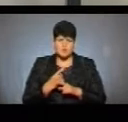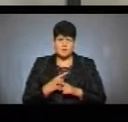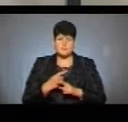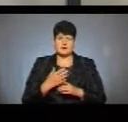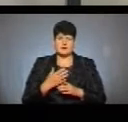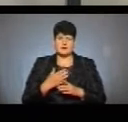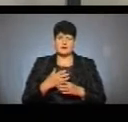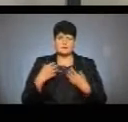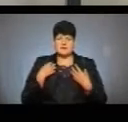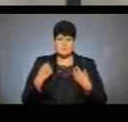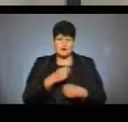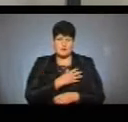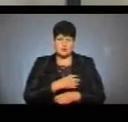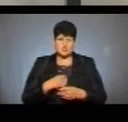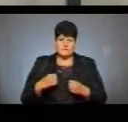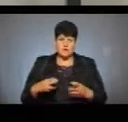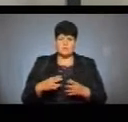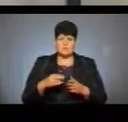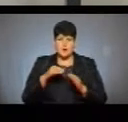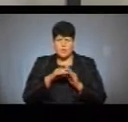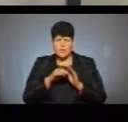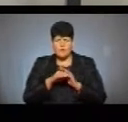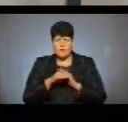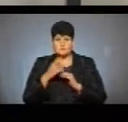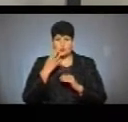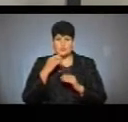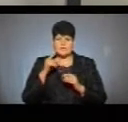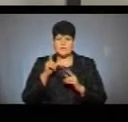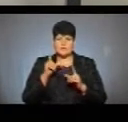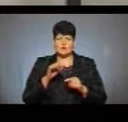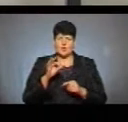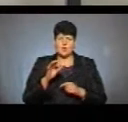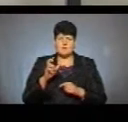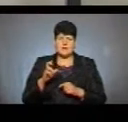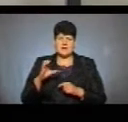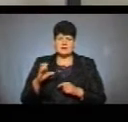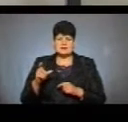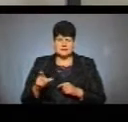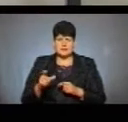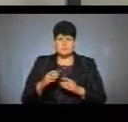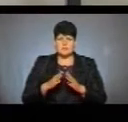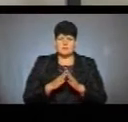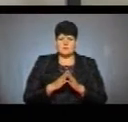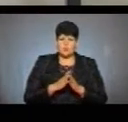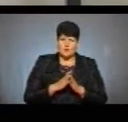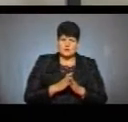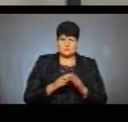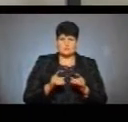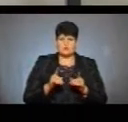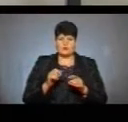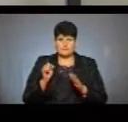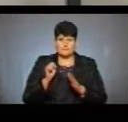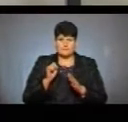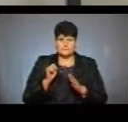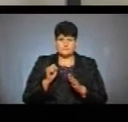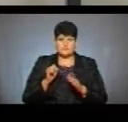знімаємо шеврони, ми переховуємося, коли їздить ОБСЄ, ми просимо позиції, щоб бити ворога,